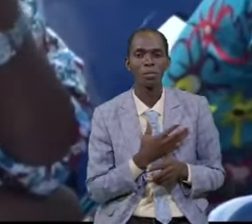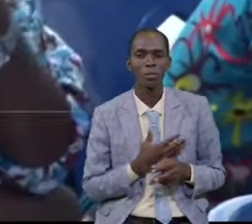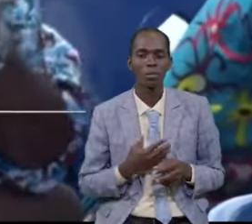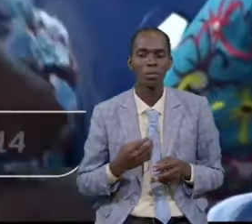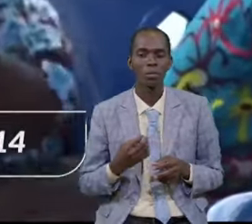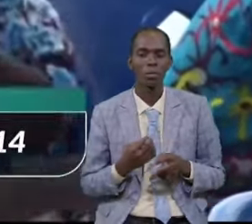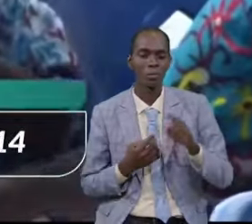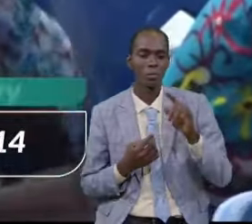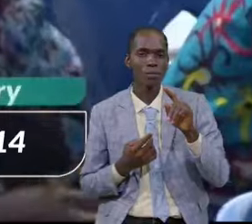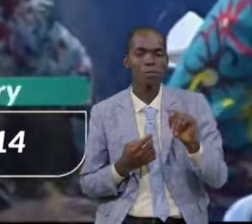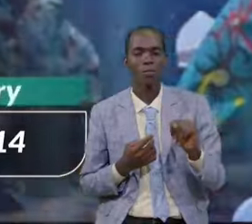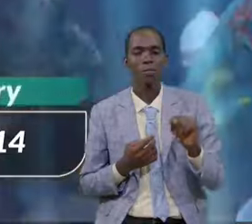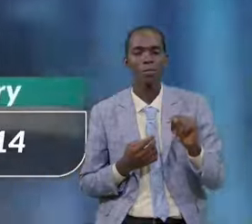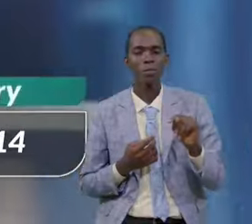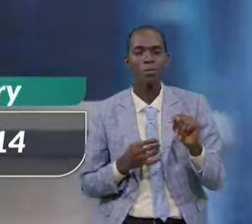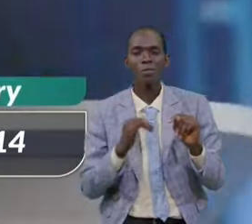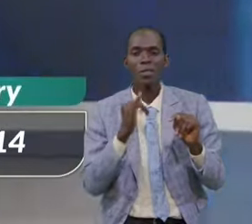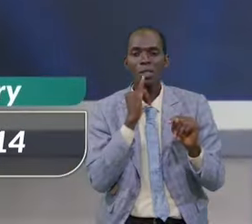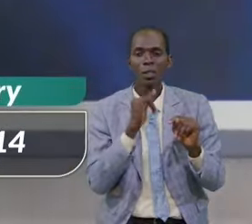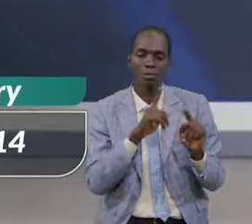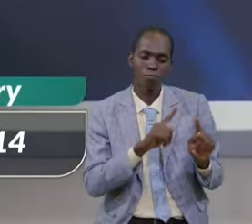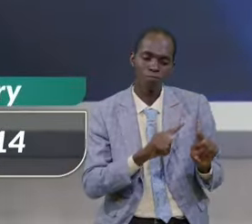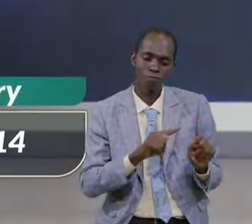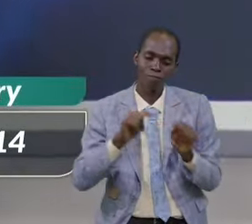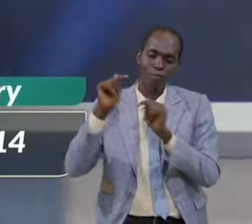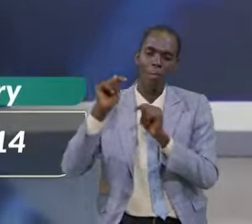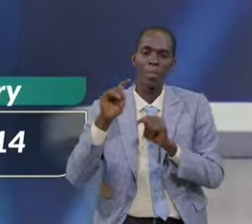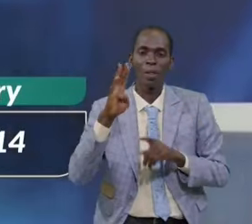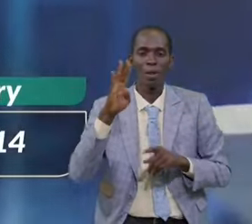là, c'est transporté par le maître.